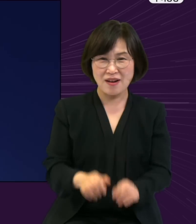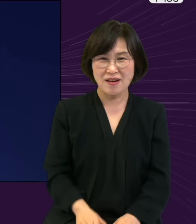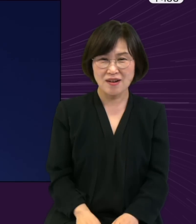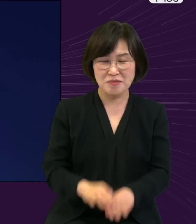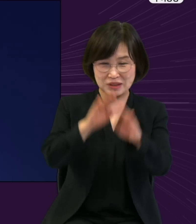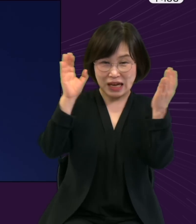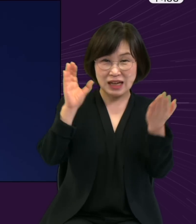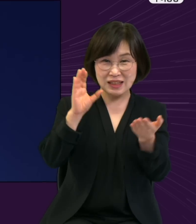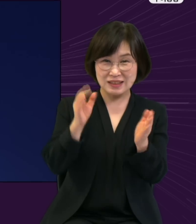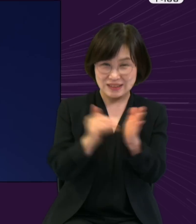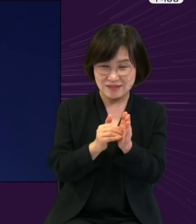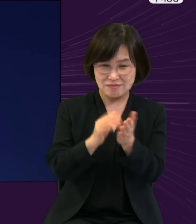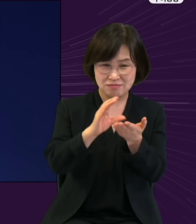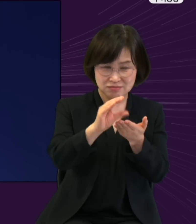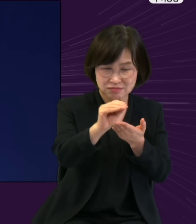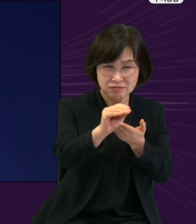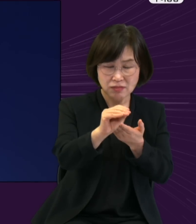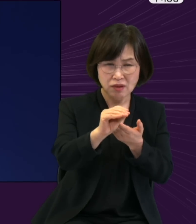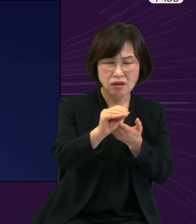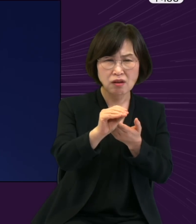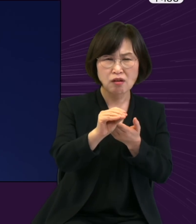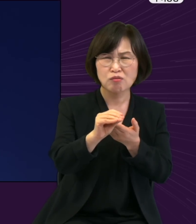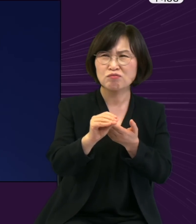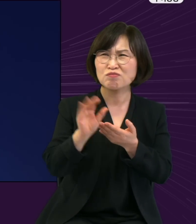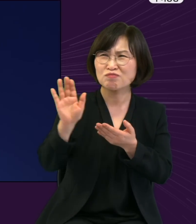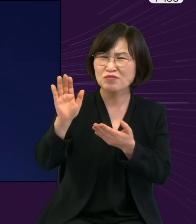기도 시간이 너무 짧아요 그런데요.